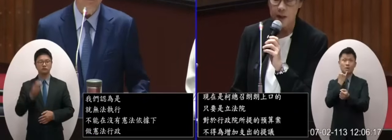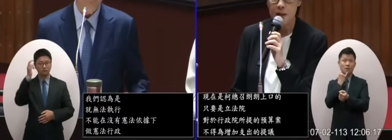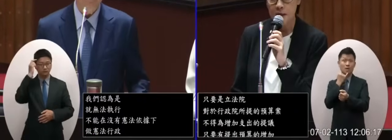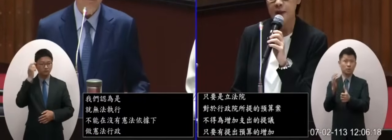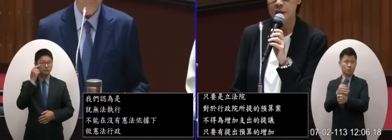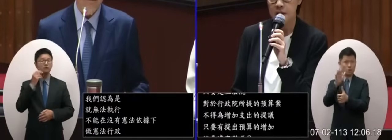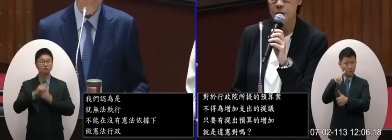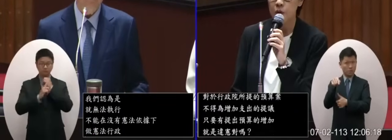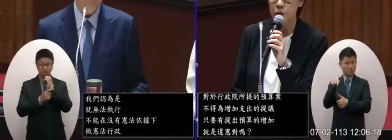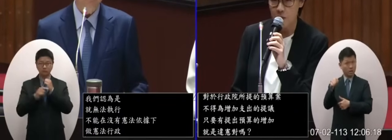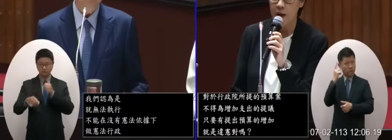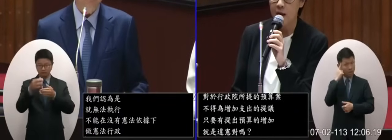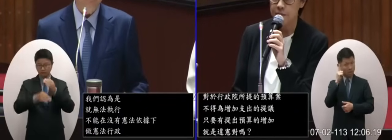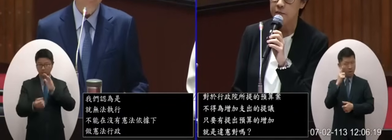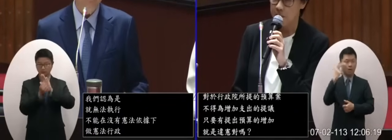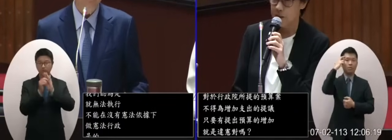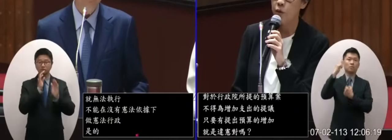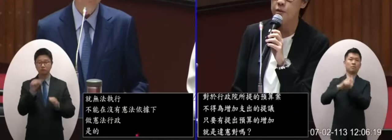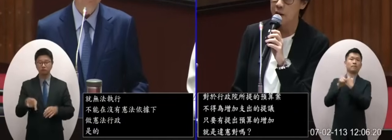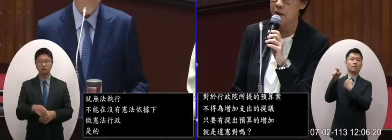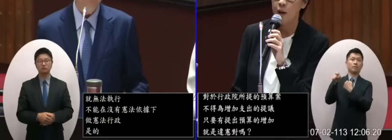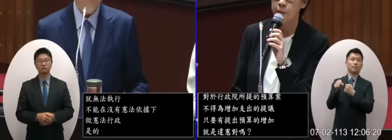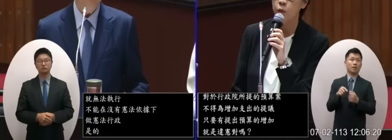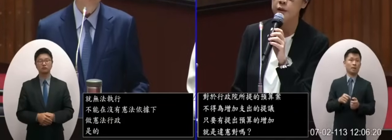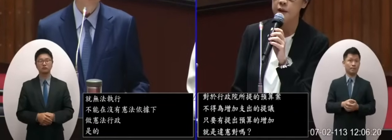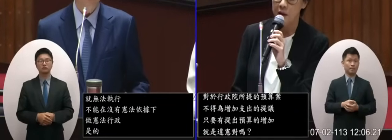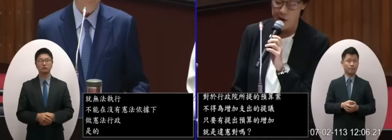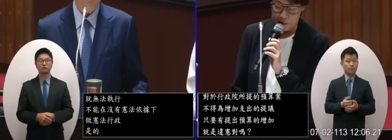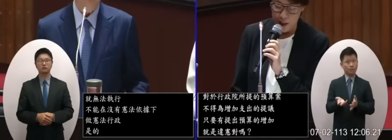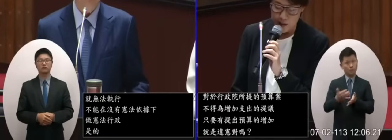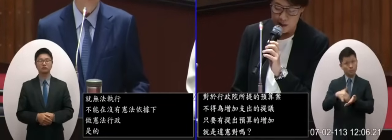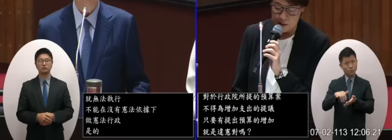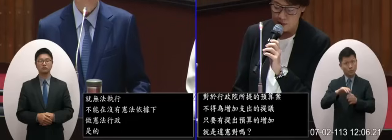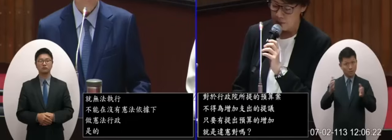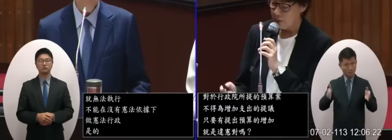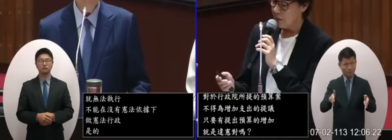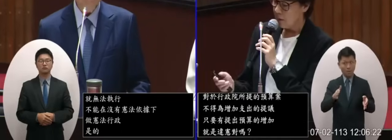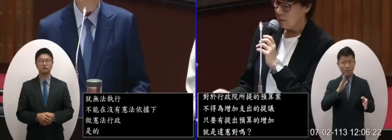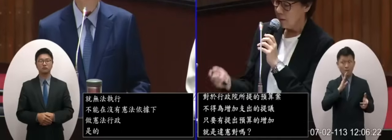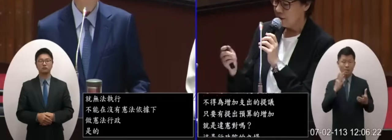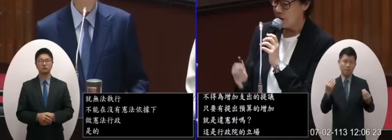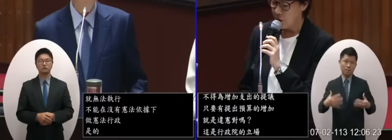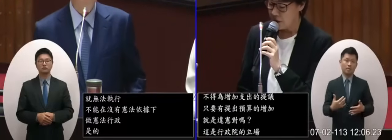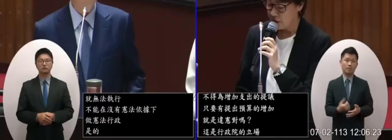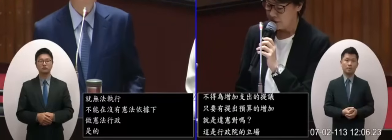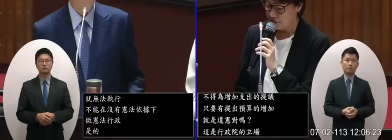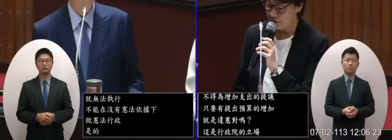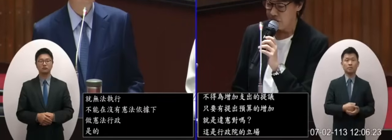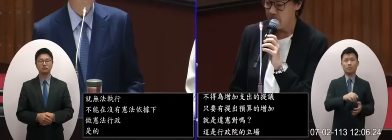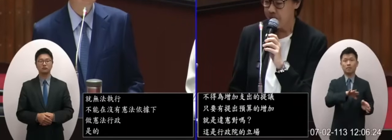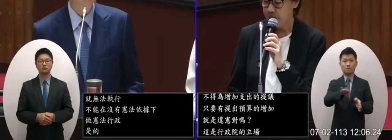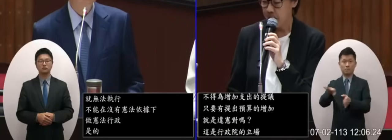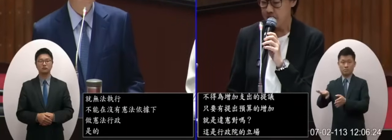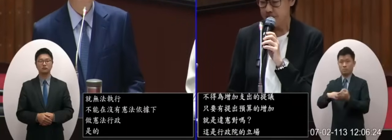的立场。 这是宪法的立场，所以预算案你们认为这个当然没有问题，但是法律案